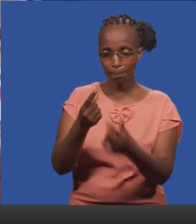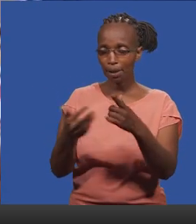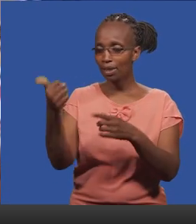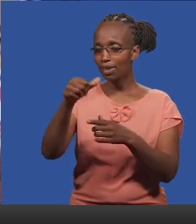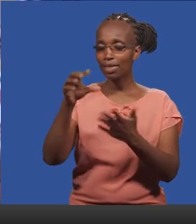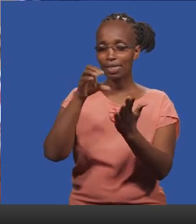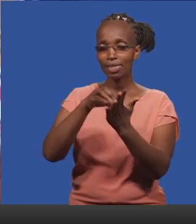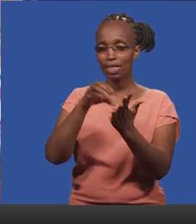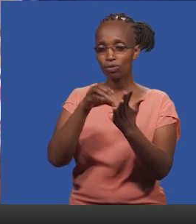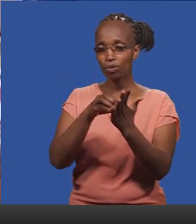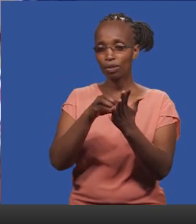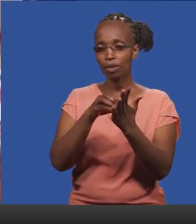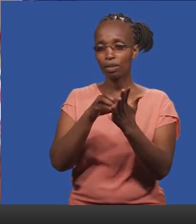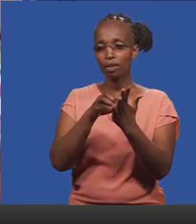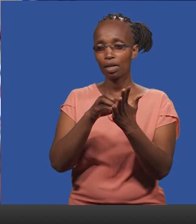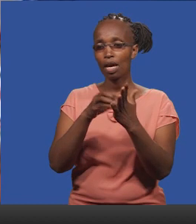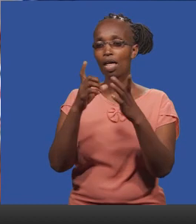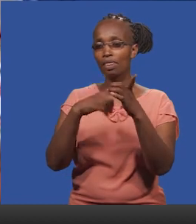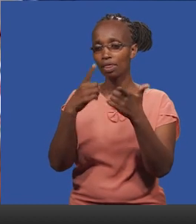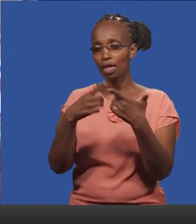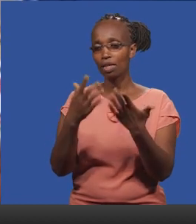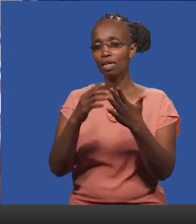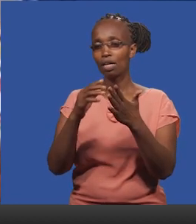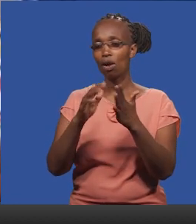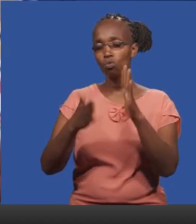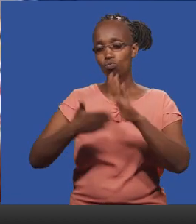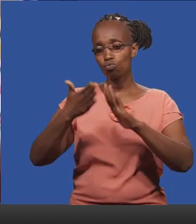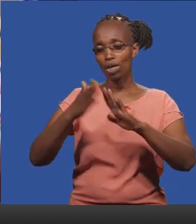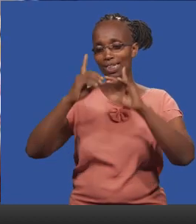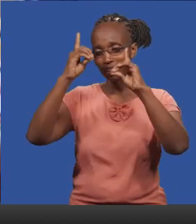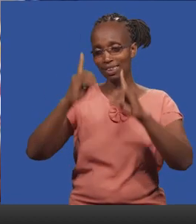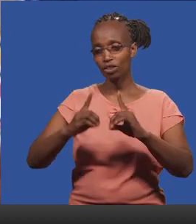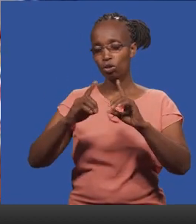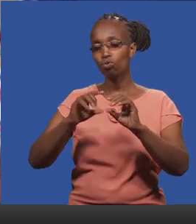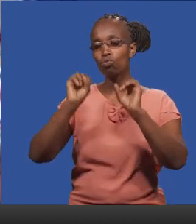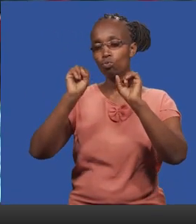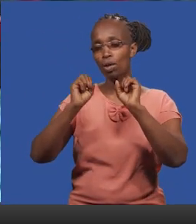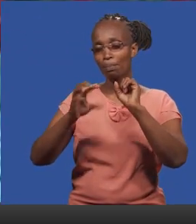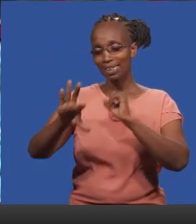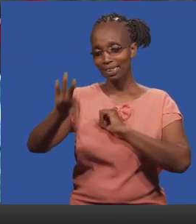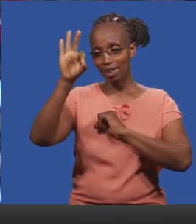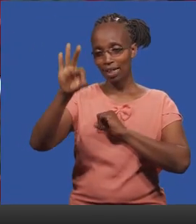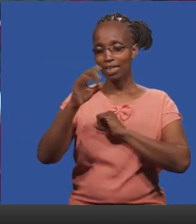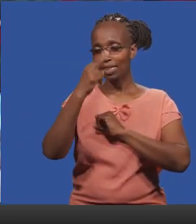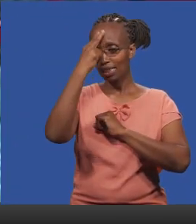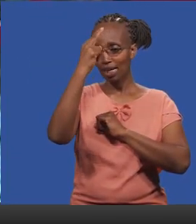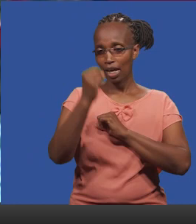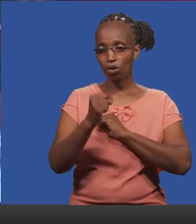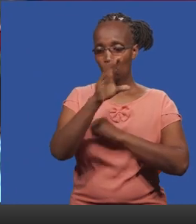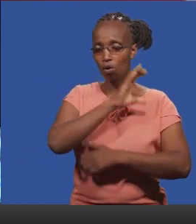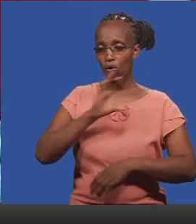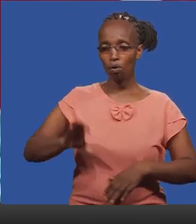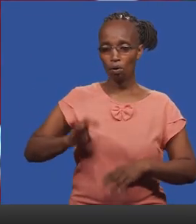itilavu yote katika kituo chochote kile, hatua za haraka zinaweza kuchukuliwa. Kamishna wa Narok Isaac